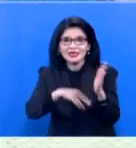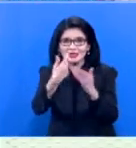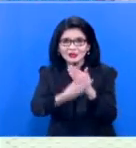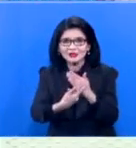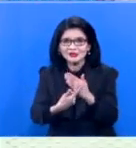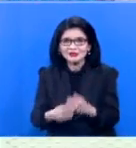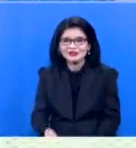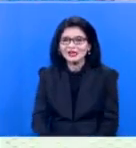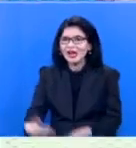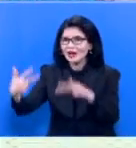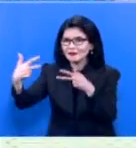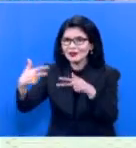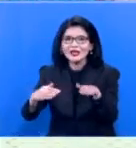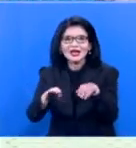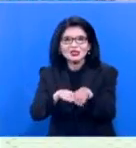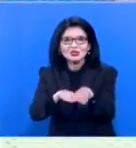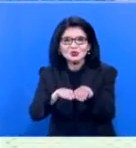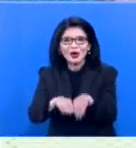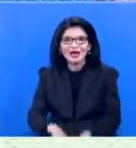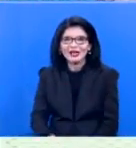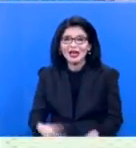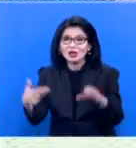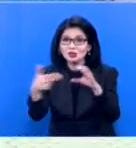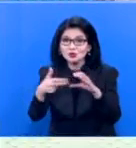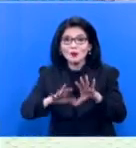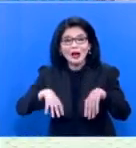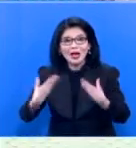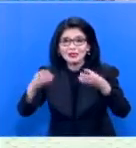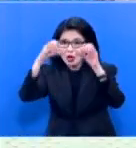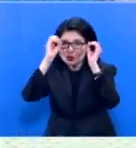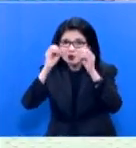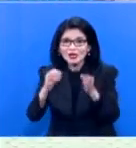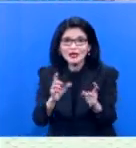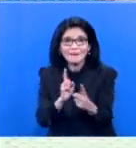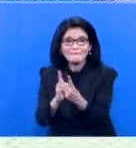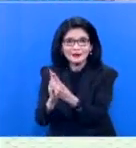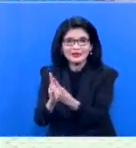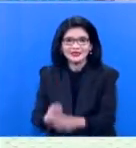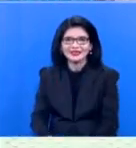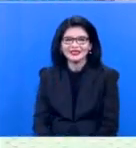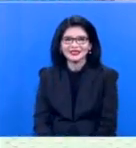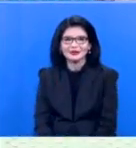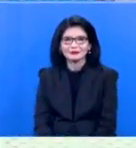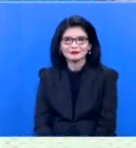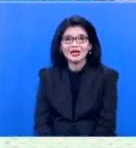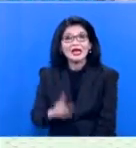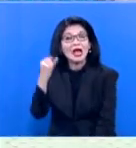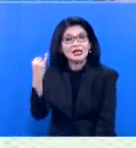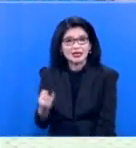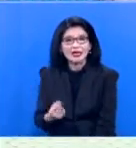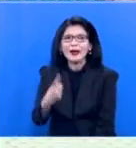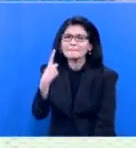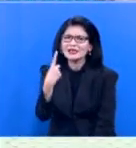yang cocok sesuai dengan kebutuhan, misalnya Zoom atau Google Meet yang masing-masing memiliki fitur pendukung. Nah, yang terakhir